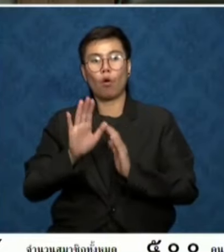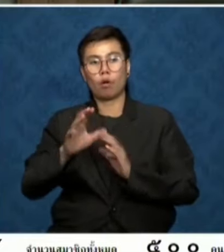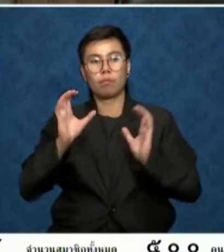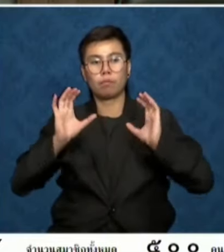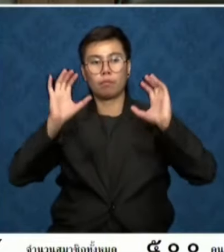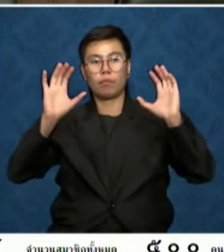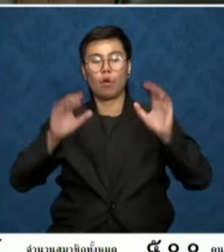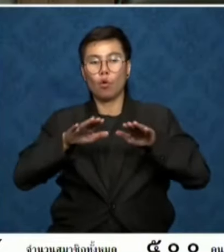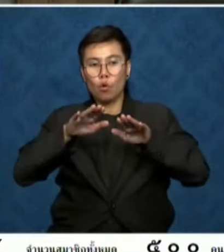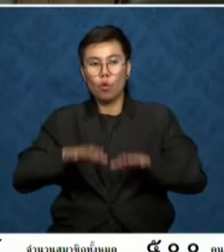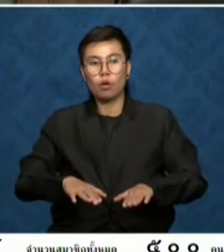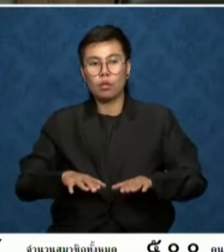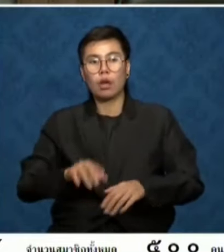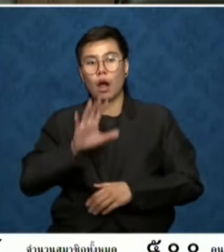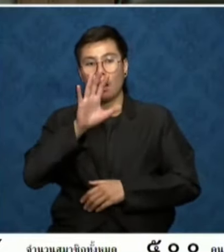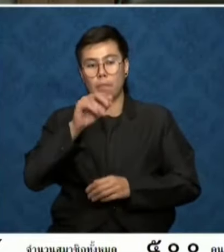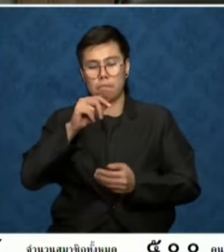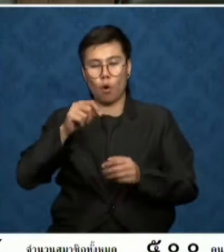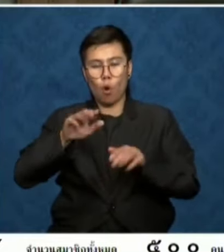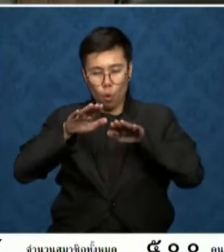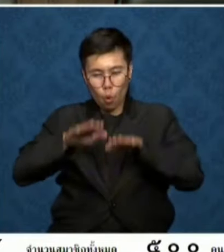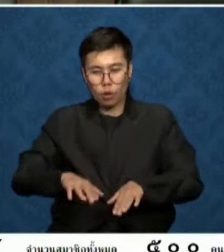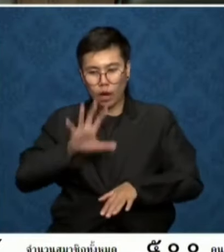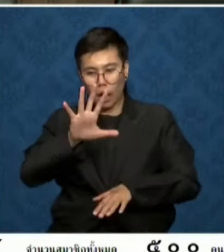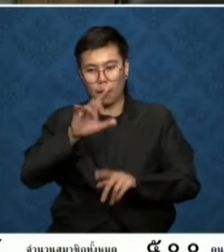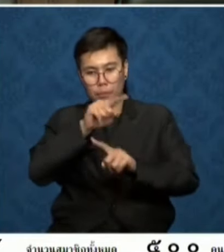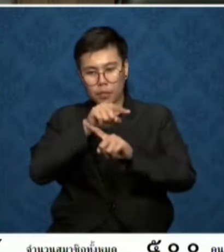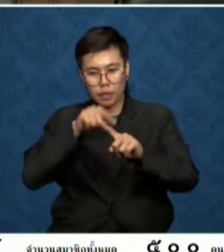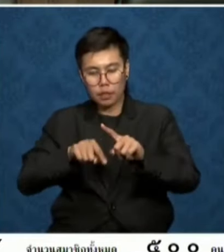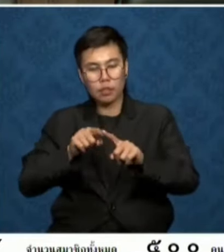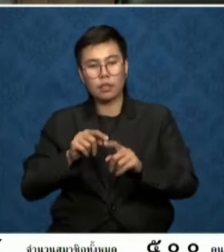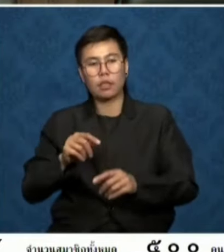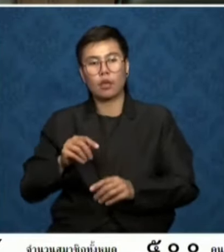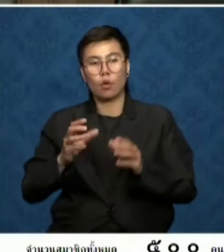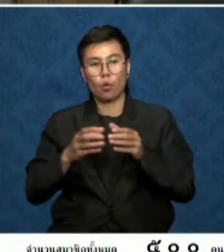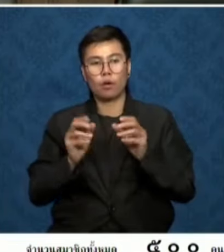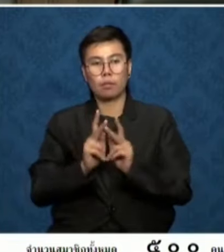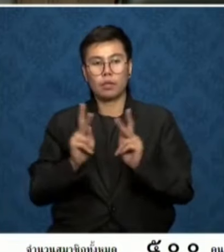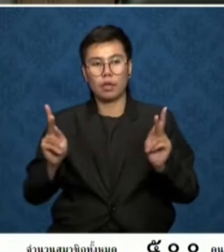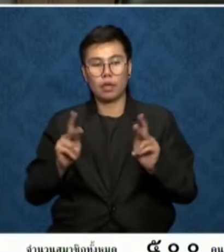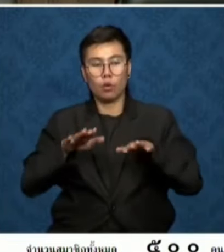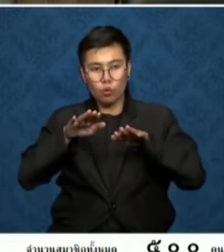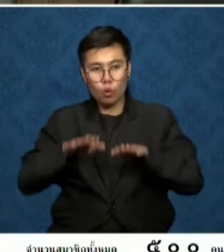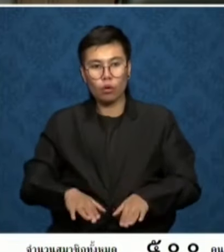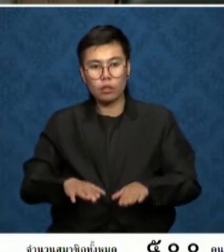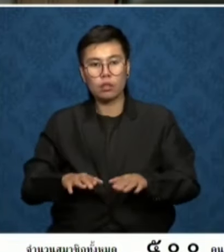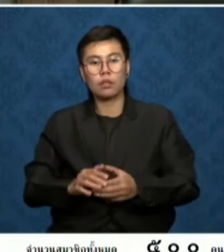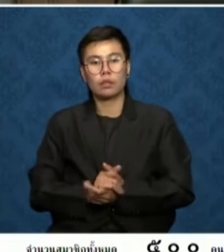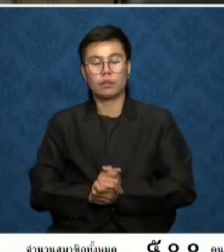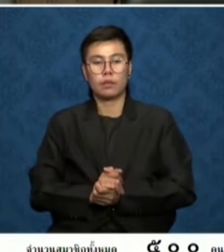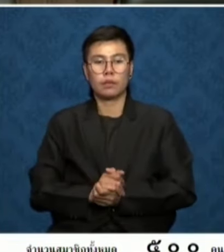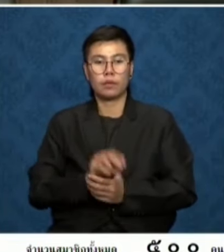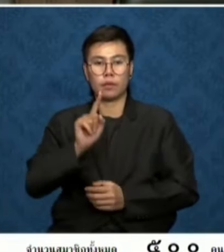ด 5% ครับแปรยติลด 5% ซึ่งจริงแล้วทางกรรมาธิการเนี่ยก็ได้ปรับลดจา